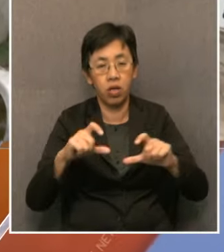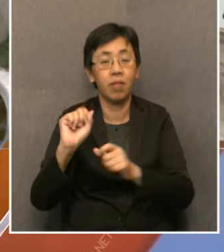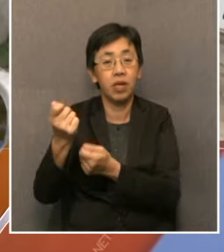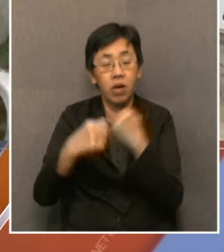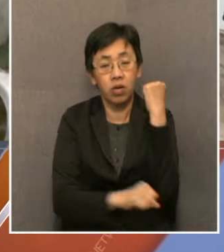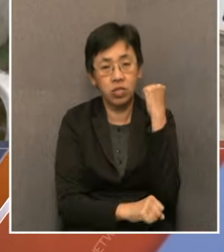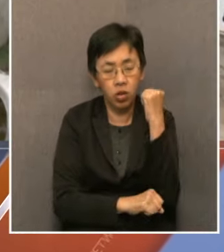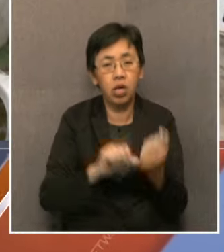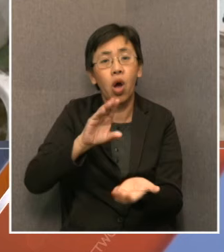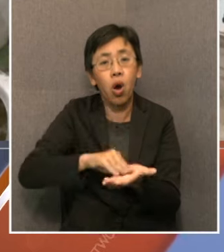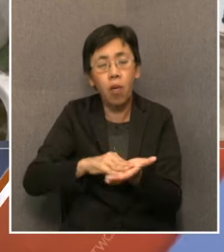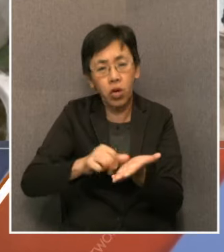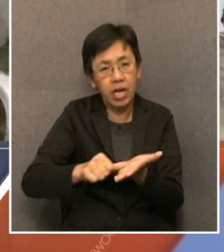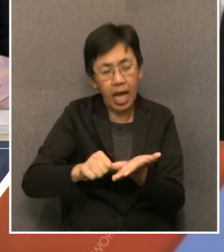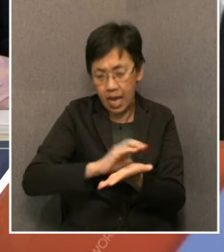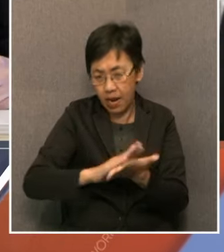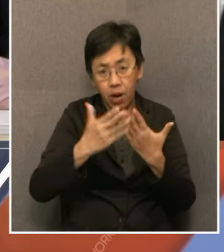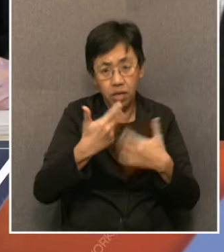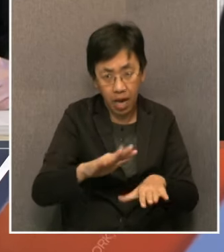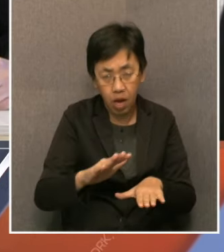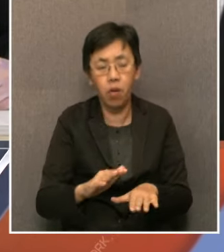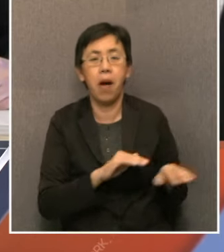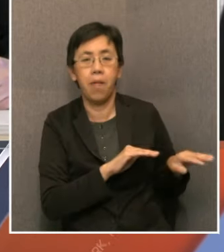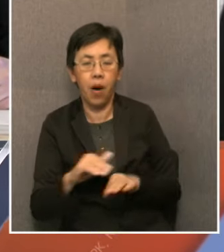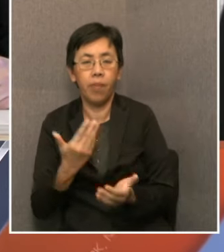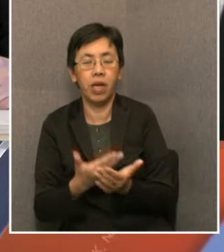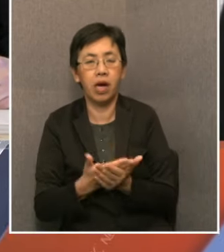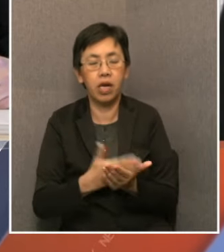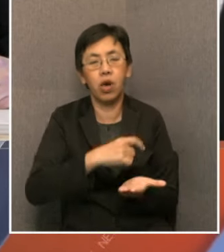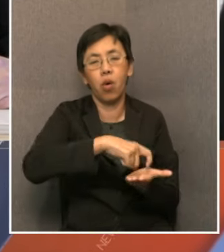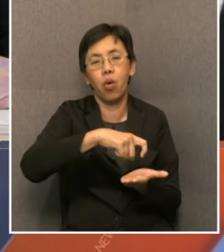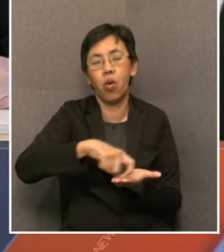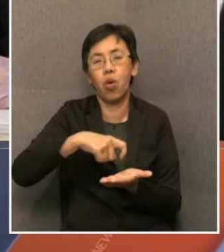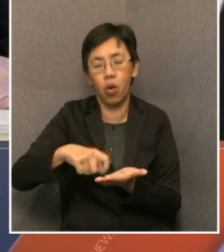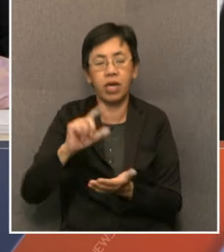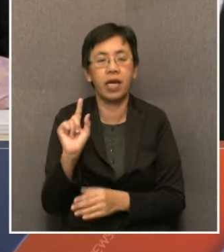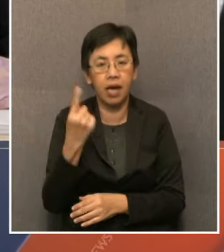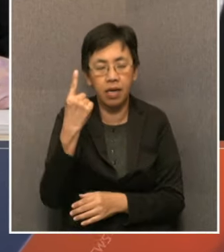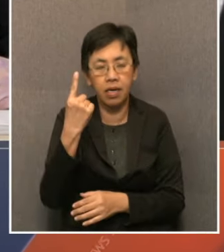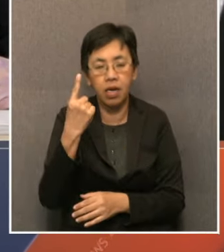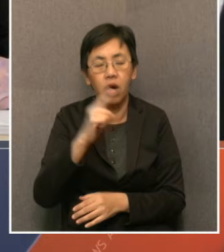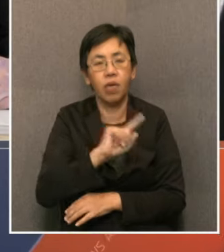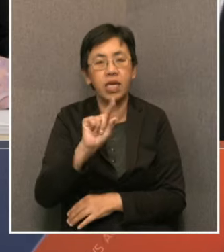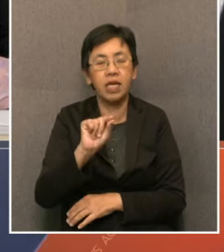แ้ไขขอมองของตัเองใหสมบูณ์เพื่ถี่จะเตรียมในการทจะเรารับการโอนเงินอกครั้งถ้า